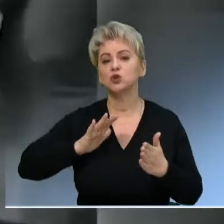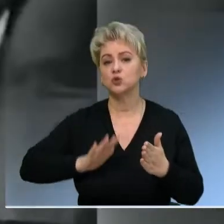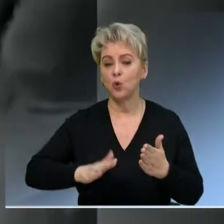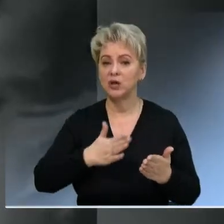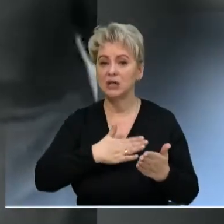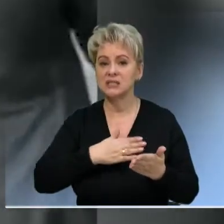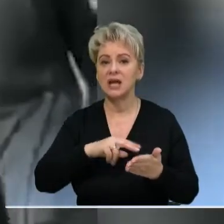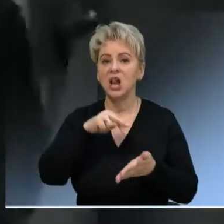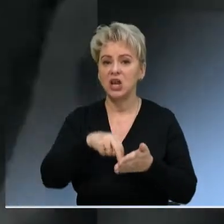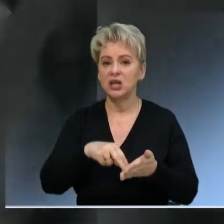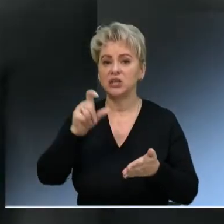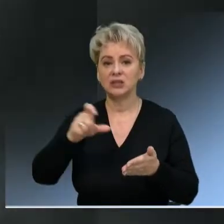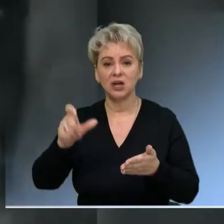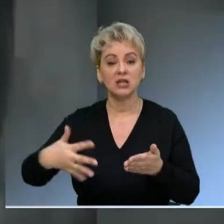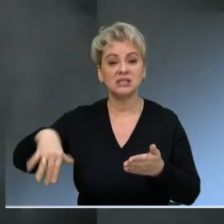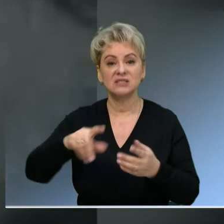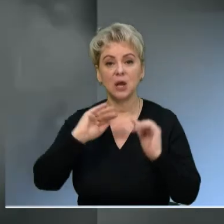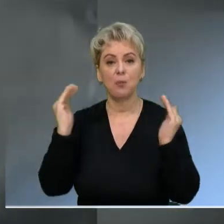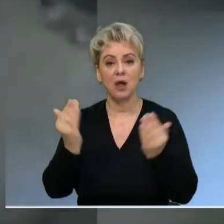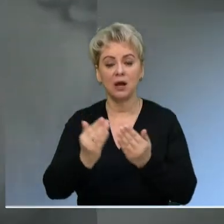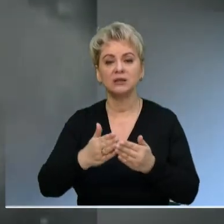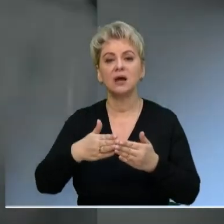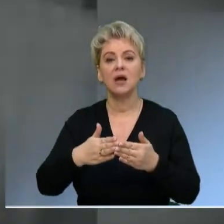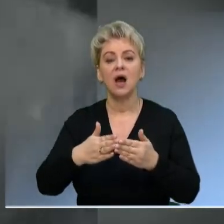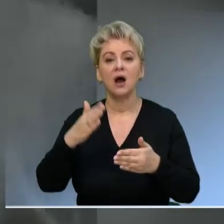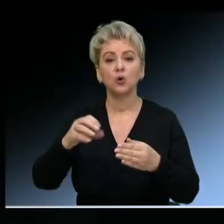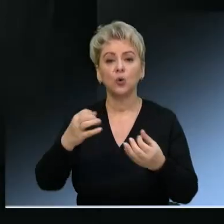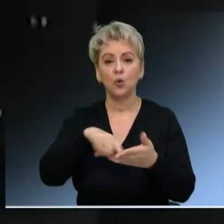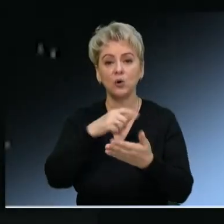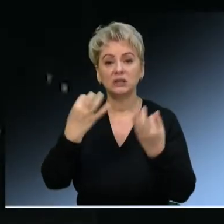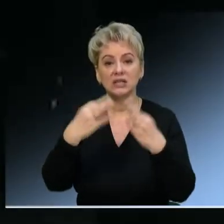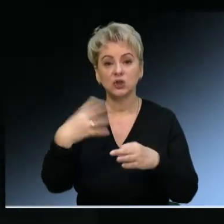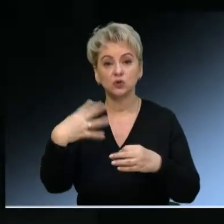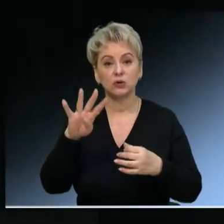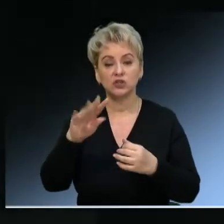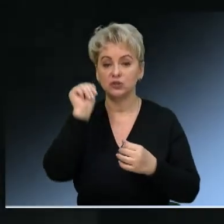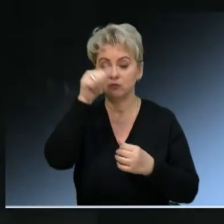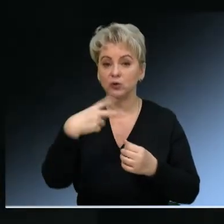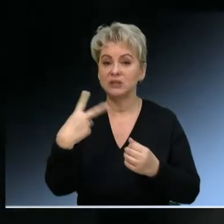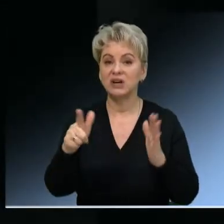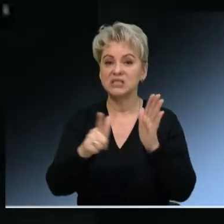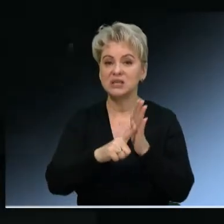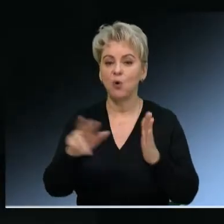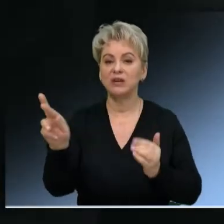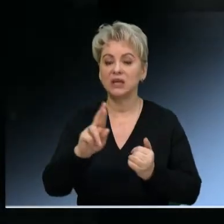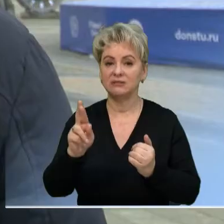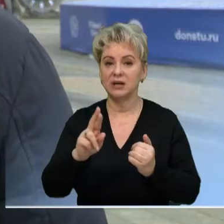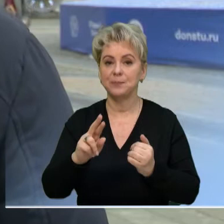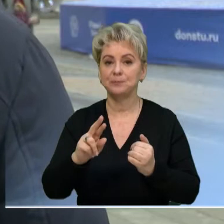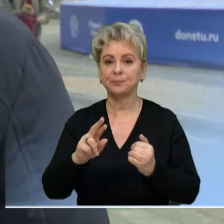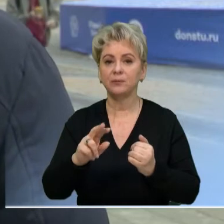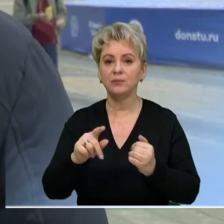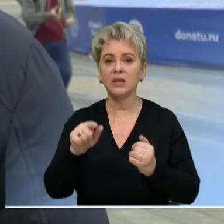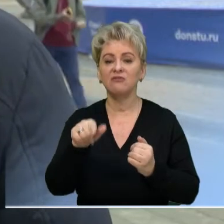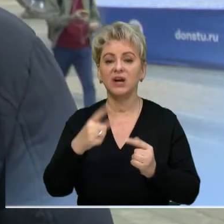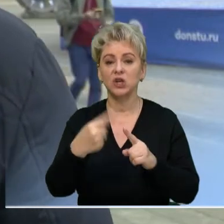духа ленинградцев на протяжении всей блокады. Окончательно город освободили в 44-м, 27 января. В эту